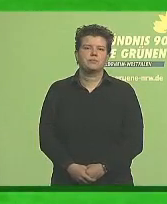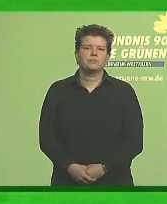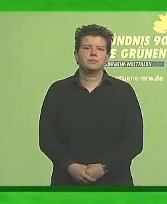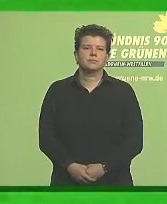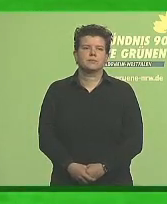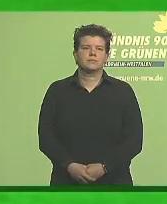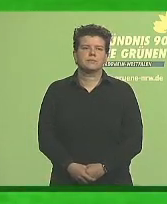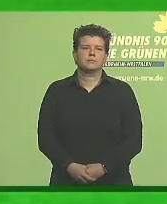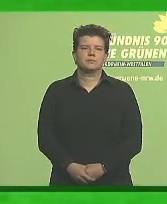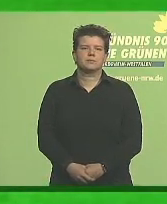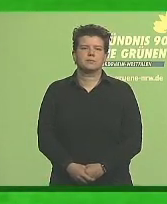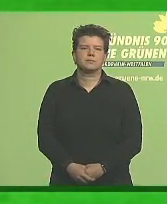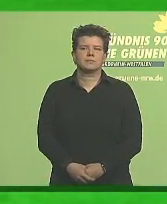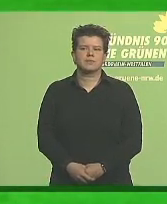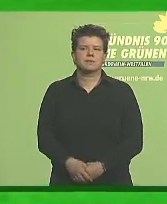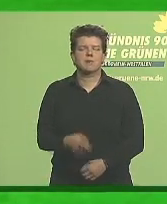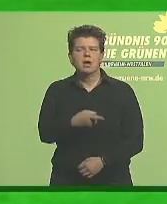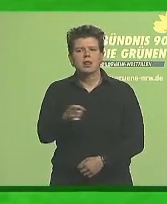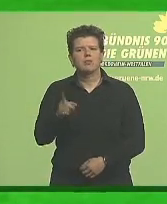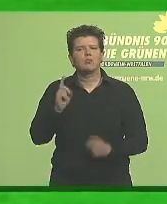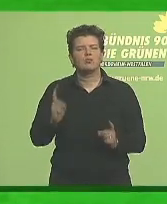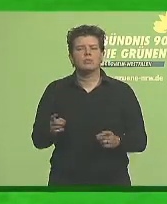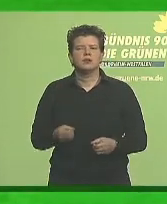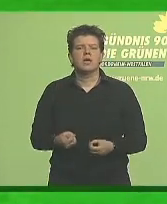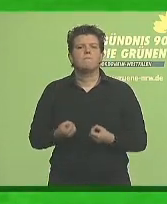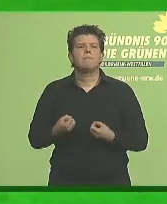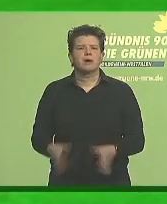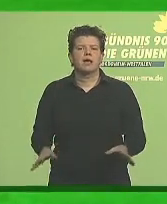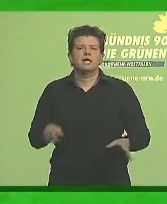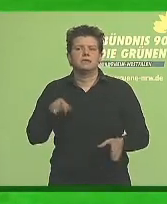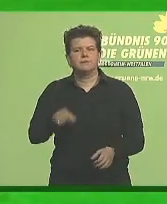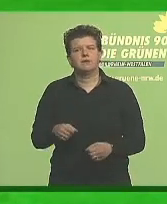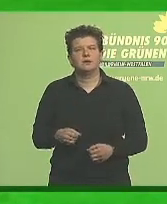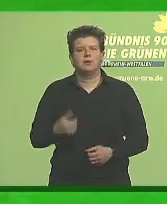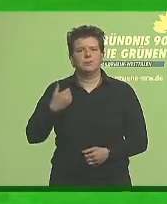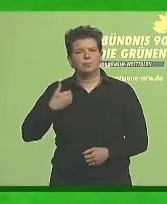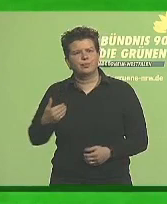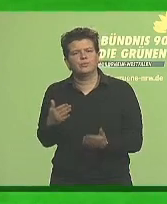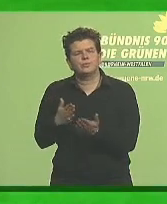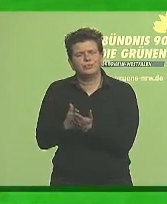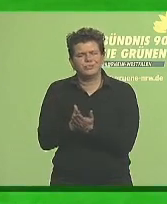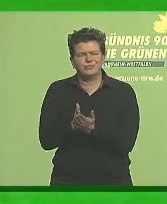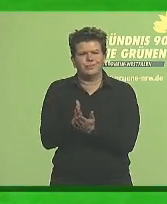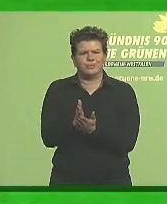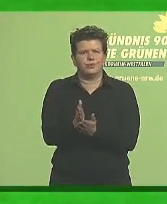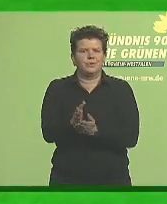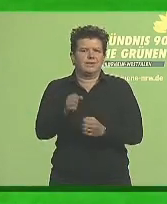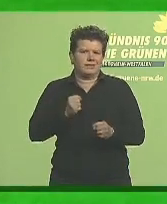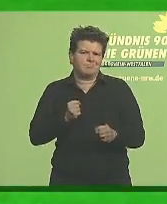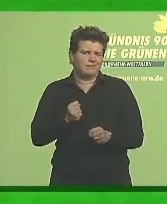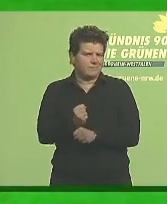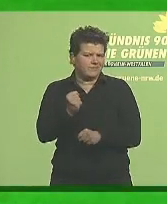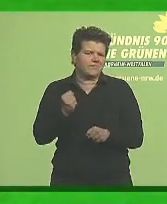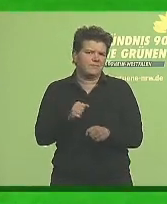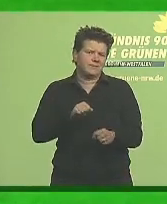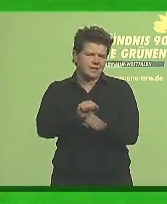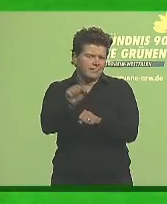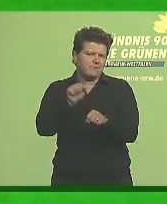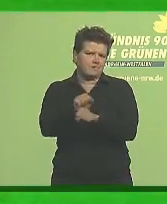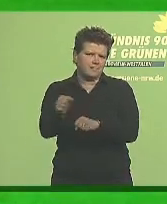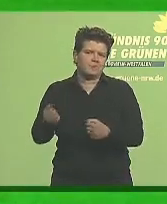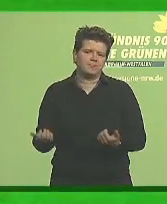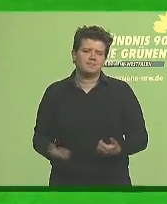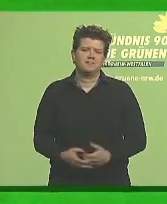langfristige Prozesse auch durchzuhalten. Aber das andere, was man unbedingt lernen muss und bei